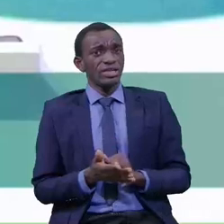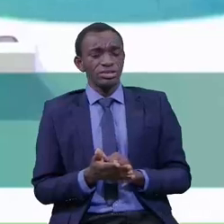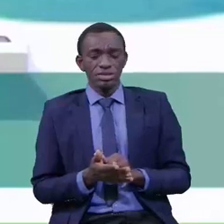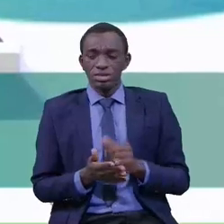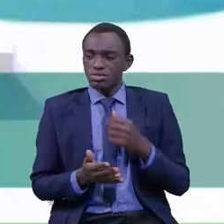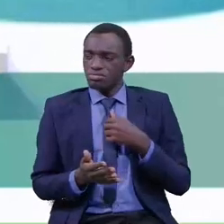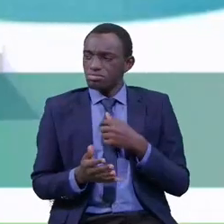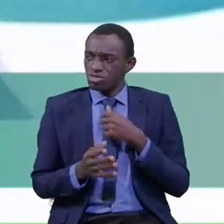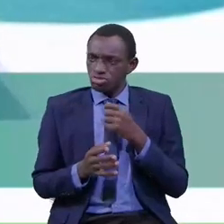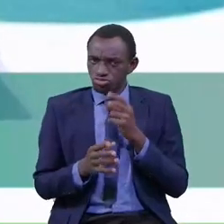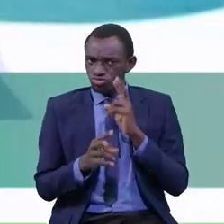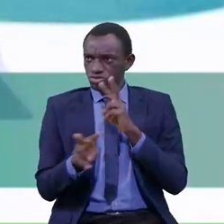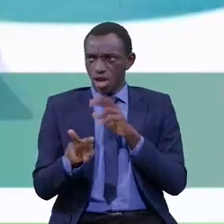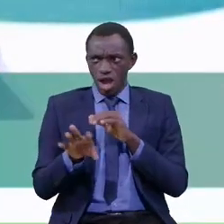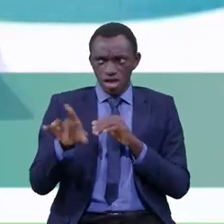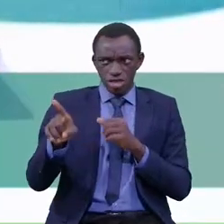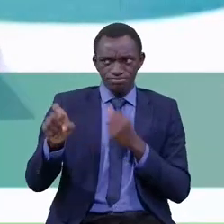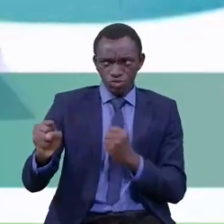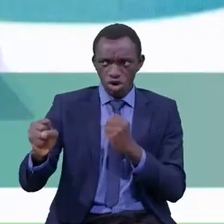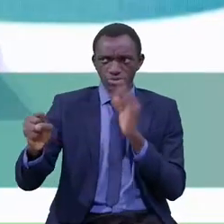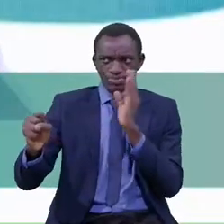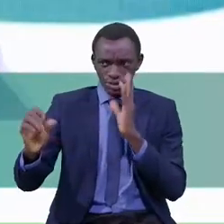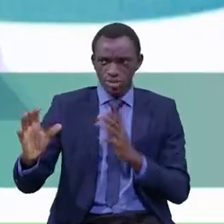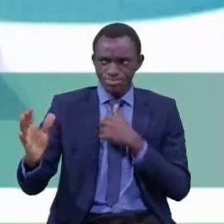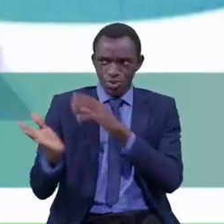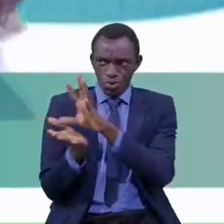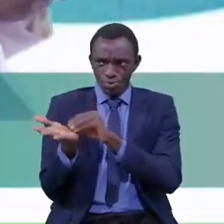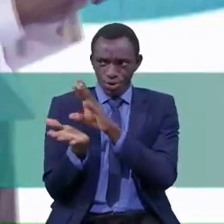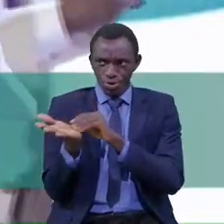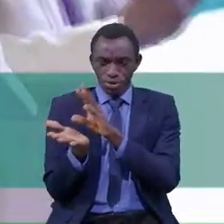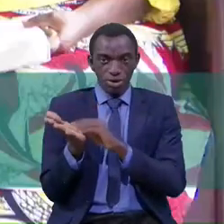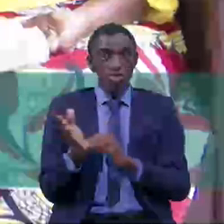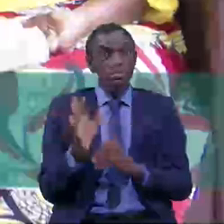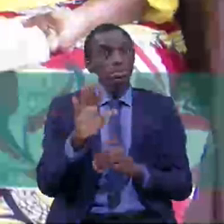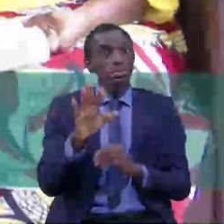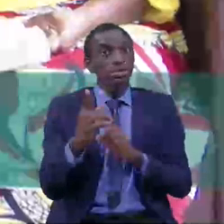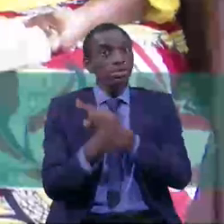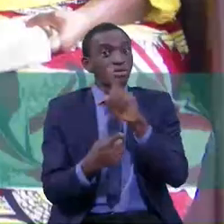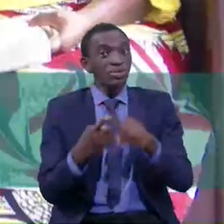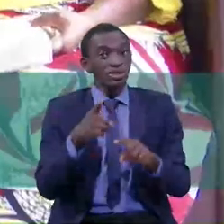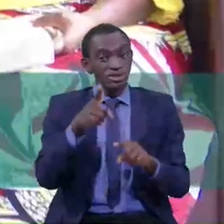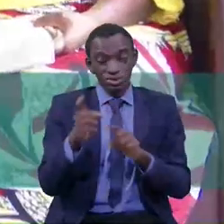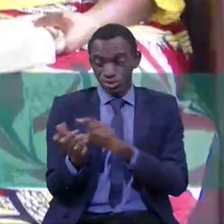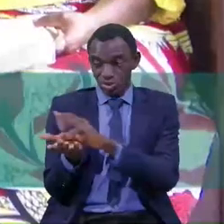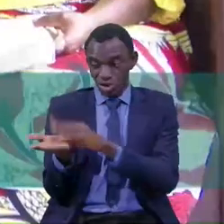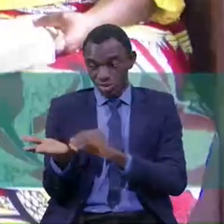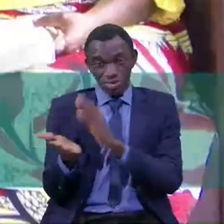regardant quelqu'un comme un héros. Et j'essaie de le copier. Quand tu copies